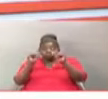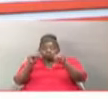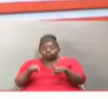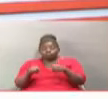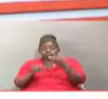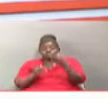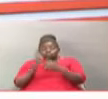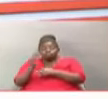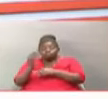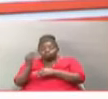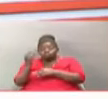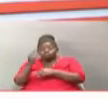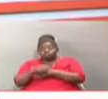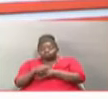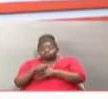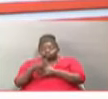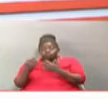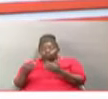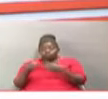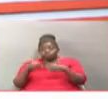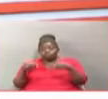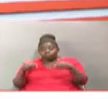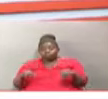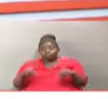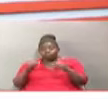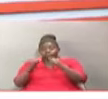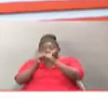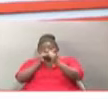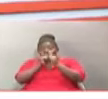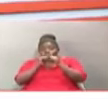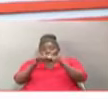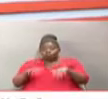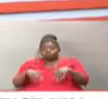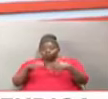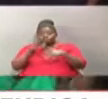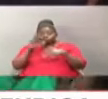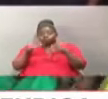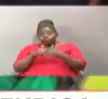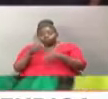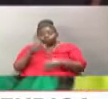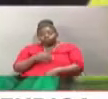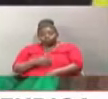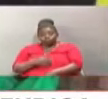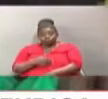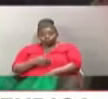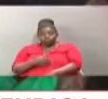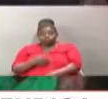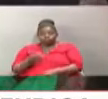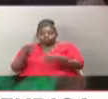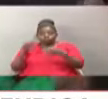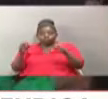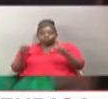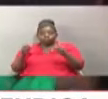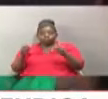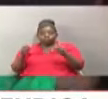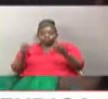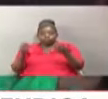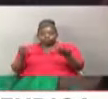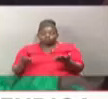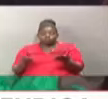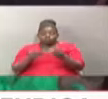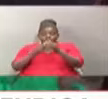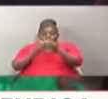okuyita obulungi mu lunaku n'essanyu. Byonna tubikukuŋŋaanyiriza. Freedom Christian Center ngekulembirwa Pastor